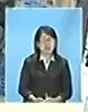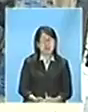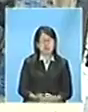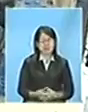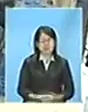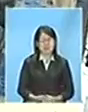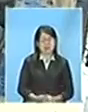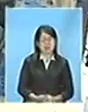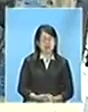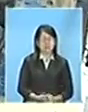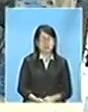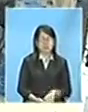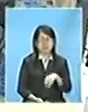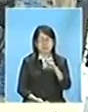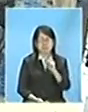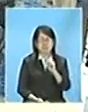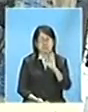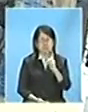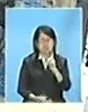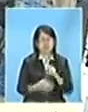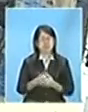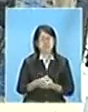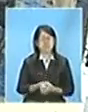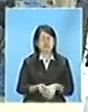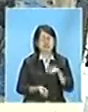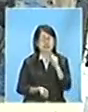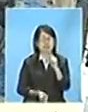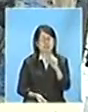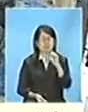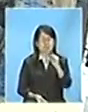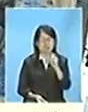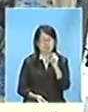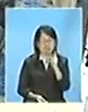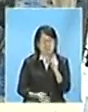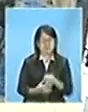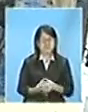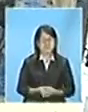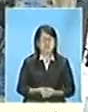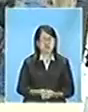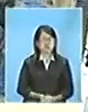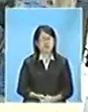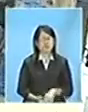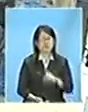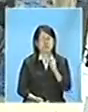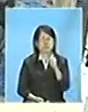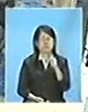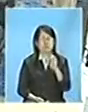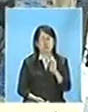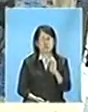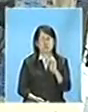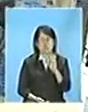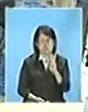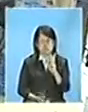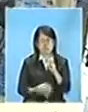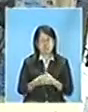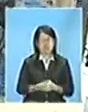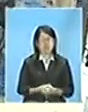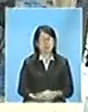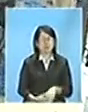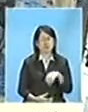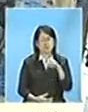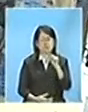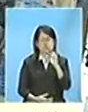นายสิงห์ชัยทุ่งทองนายสิทธิศักดิ์ยนต์ตระกูลนายสิริวัฒน์ไกรศิลป์นายสุโขวุ